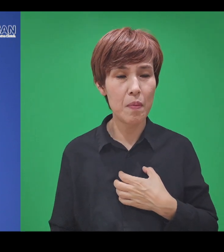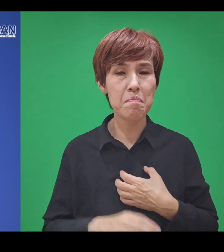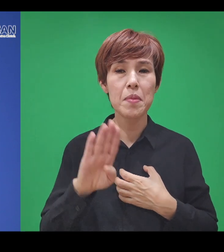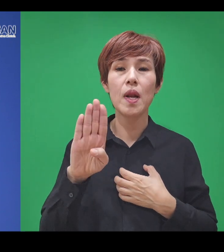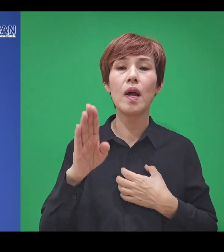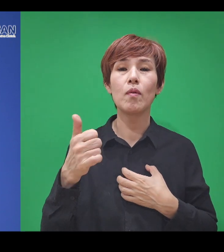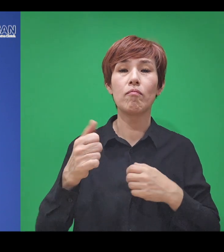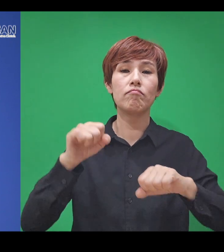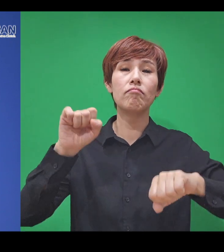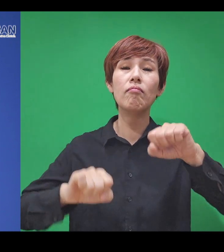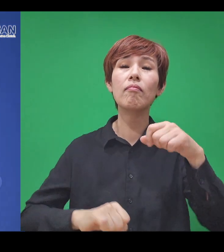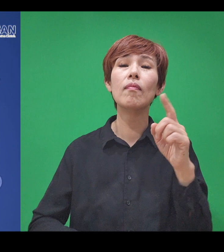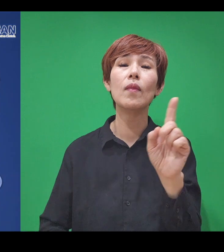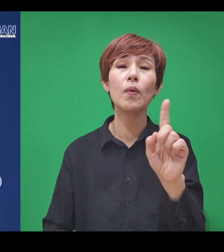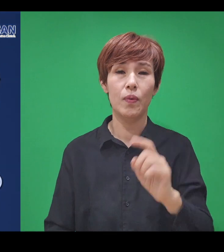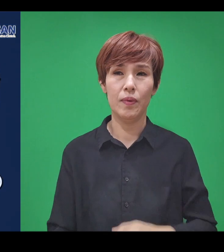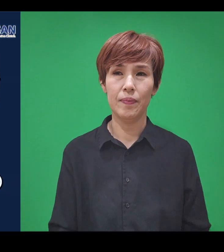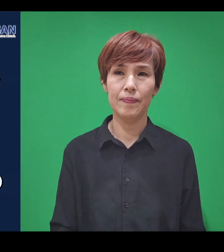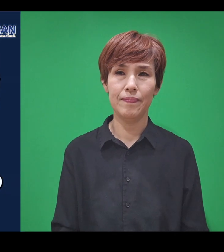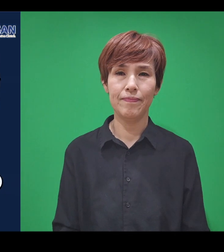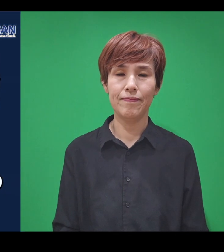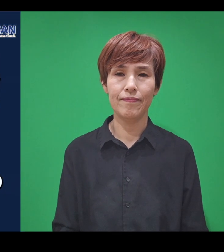했을까요? 말씀 보죠.